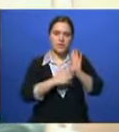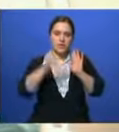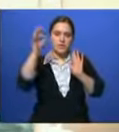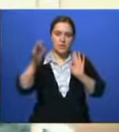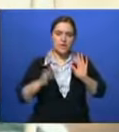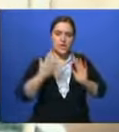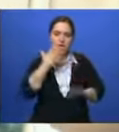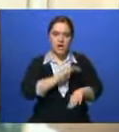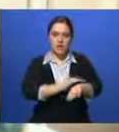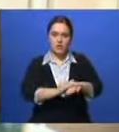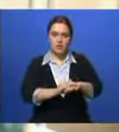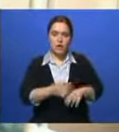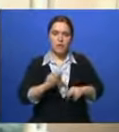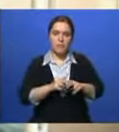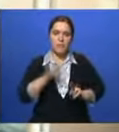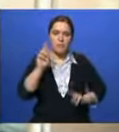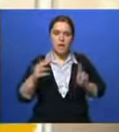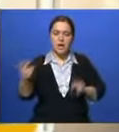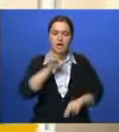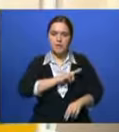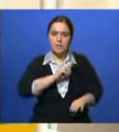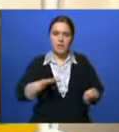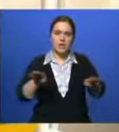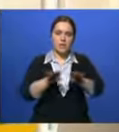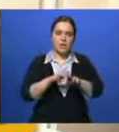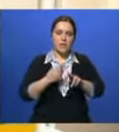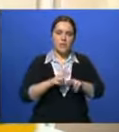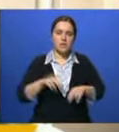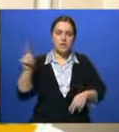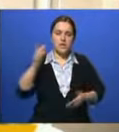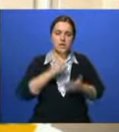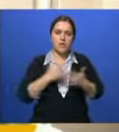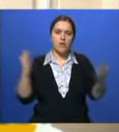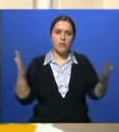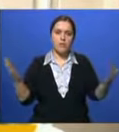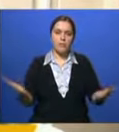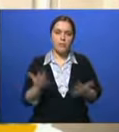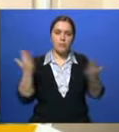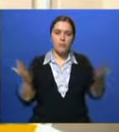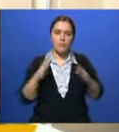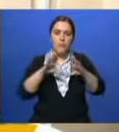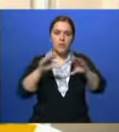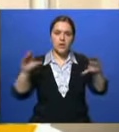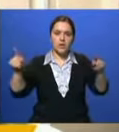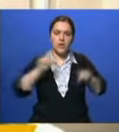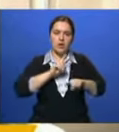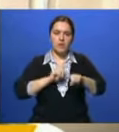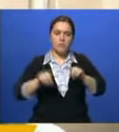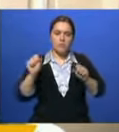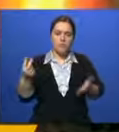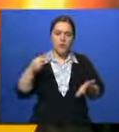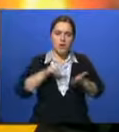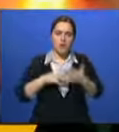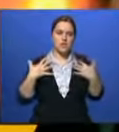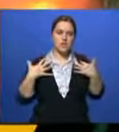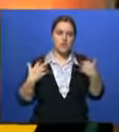70-80% ожогов тела. Принцип ее работы таков. Пациент находится на воздушной подушке, что позволяет ему в кратчайшие сроки встать на ноги.